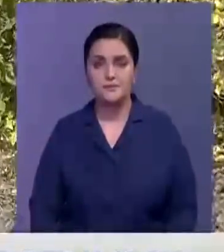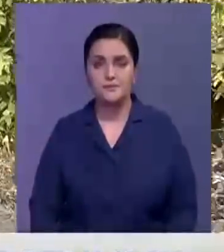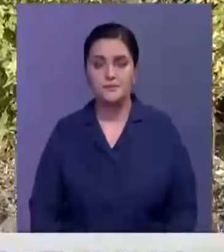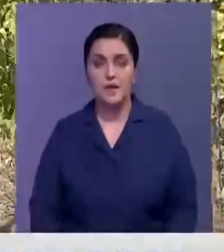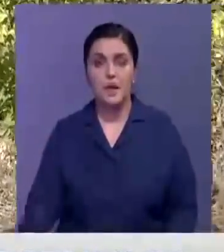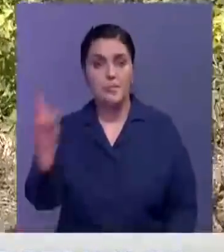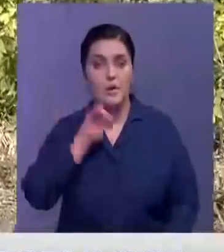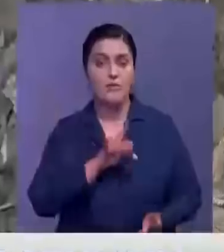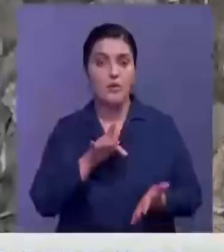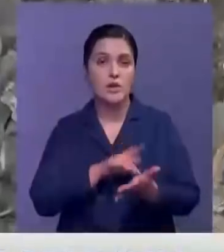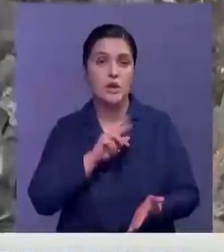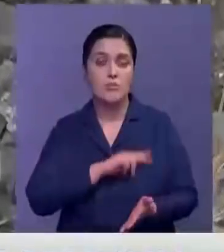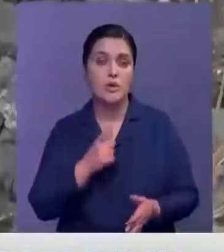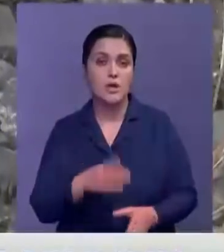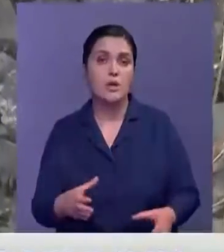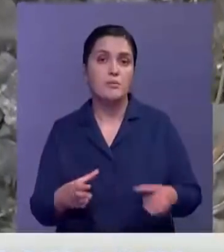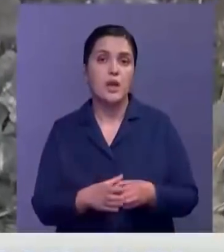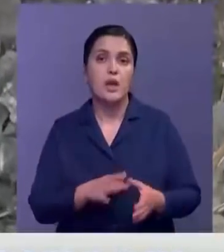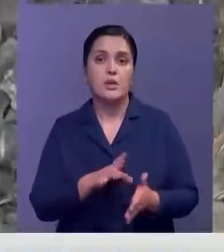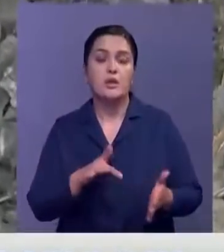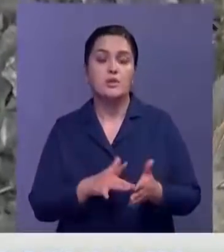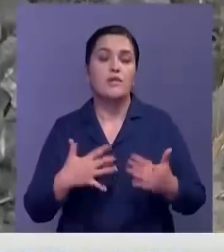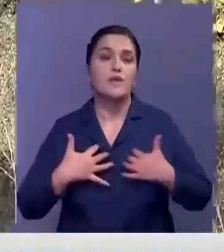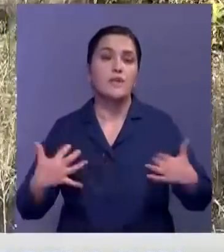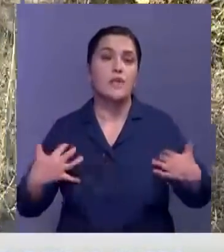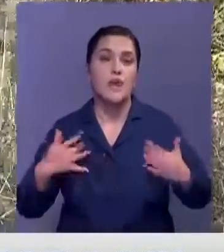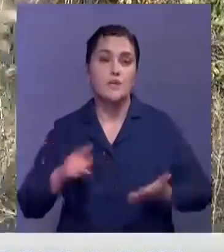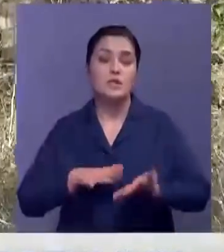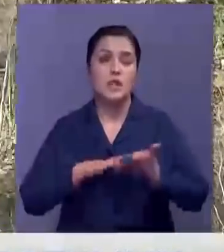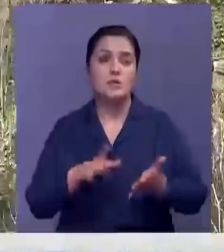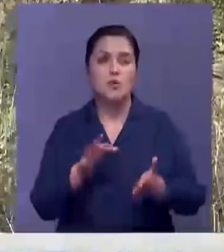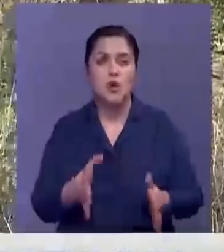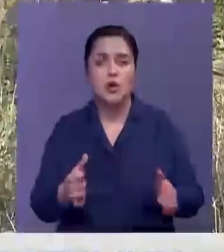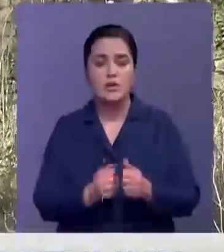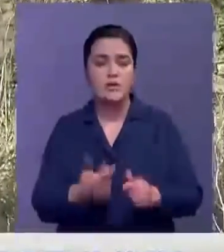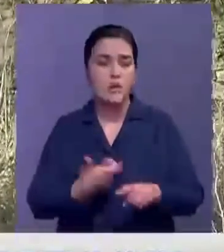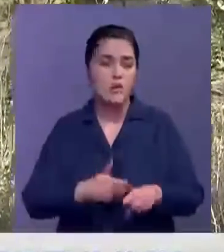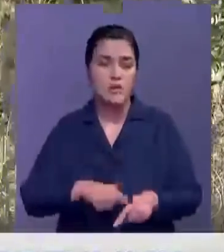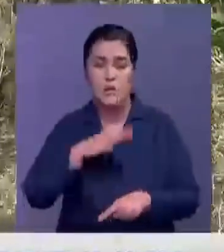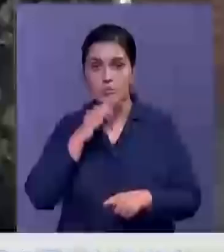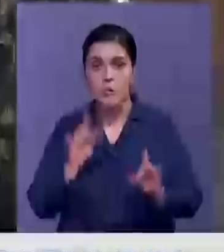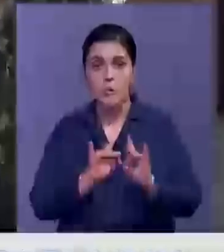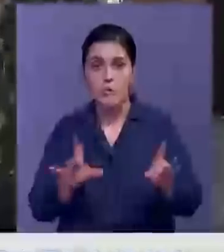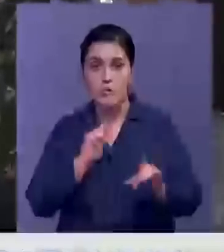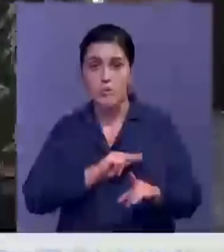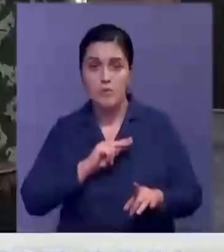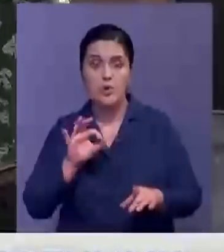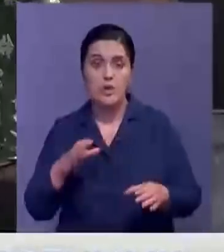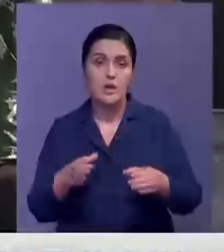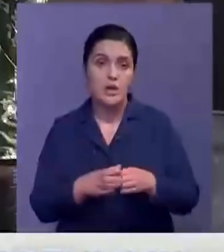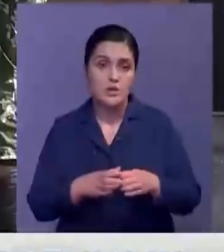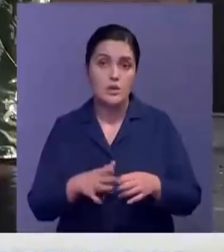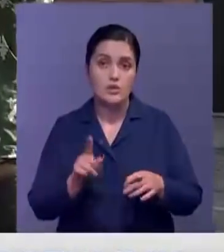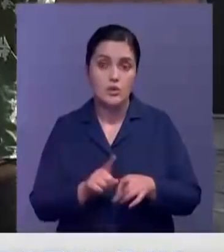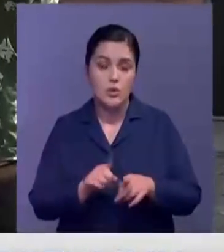Пока в городе работает одна бригада городской ветеринарной станции. Заявок по отлову очень много, рассказывают сотрудники. Поступают как от организации, так и от